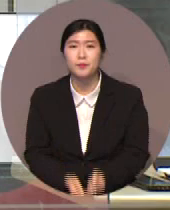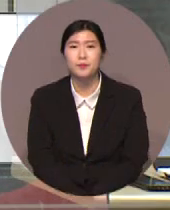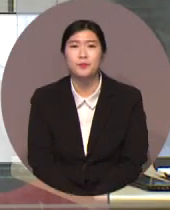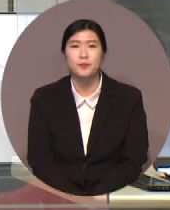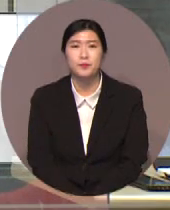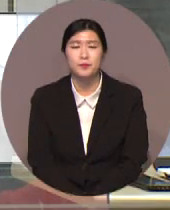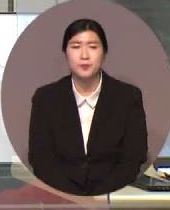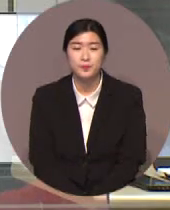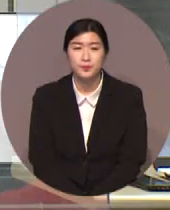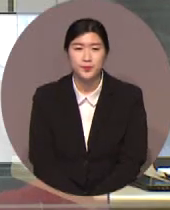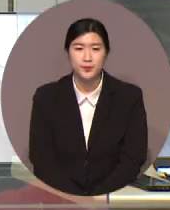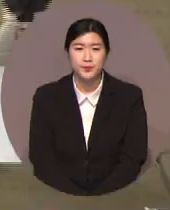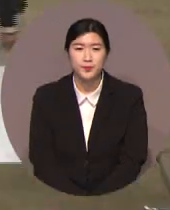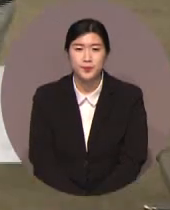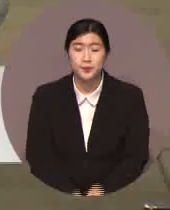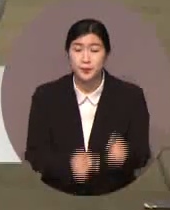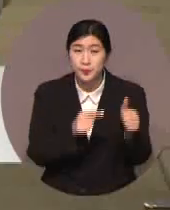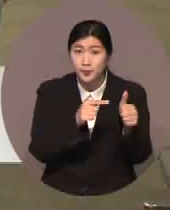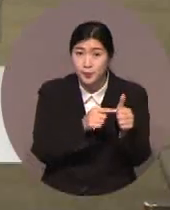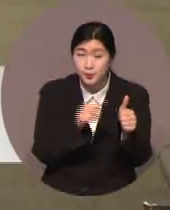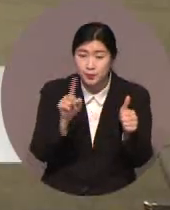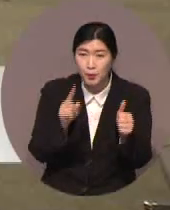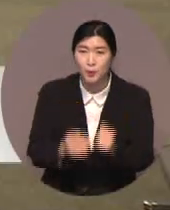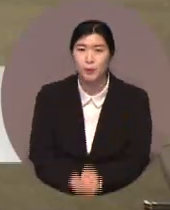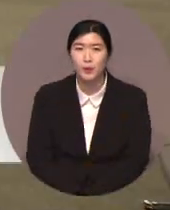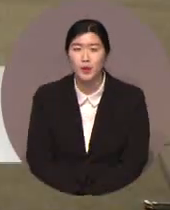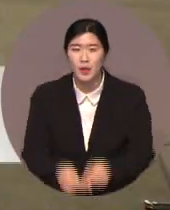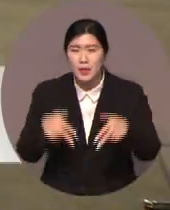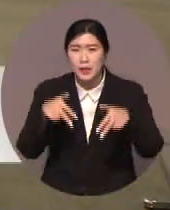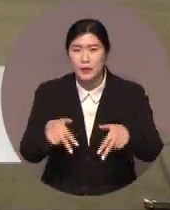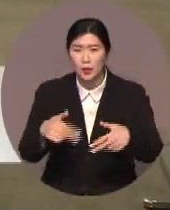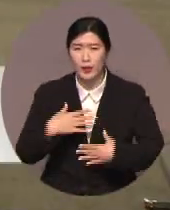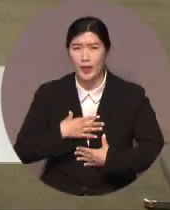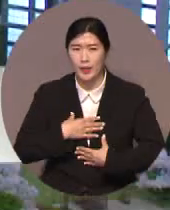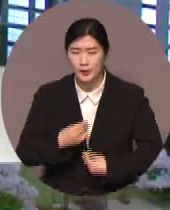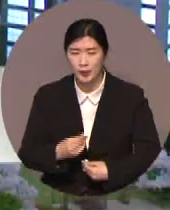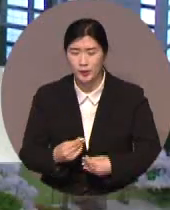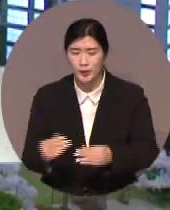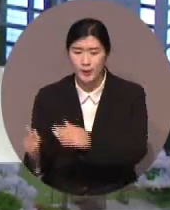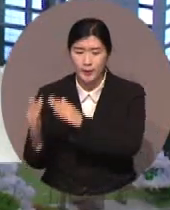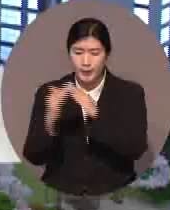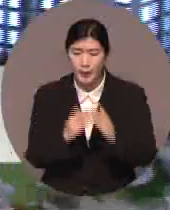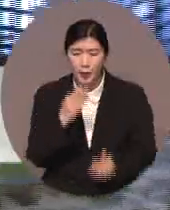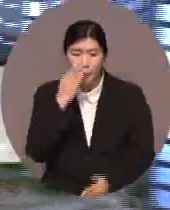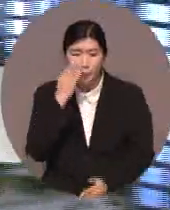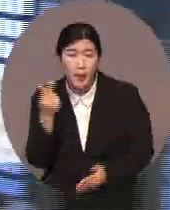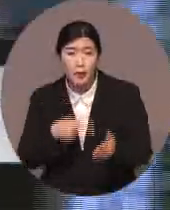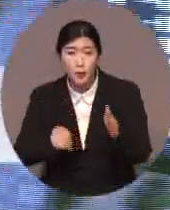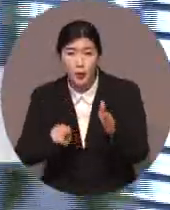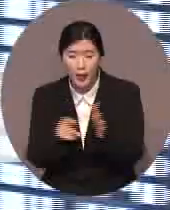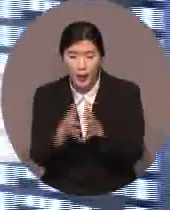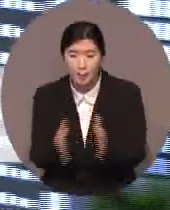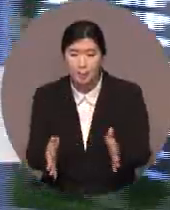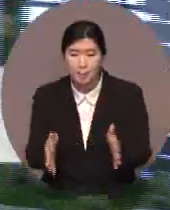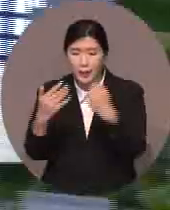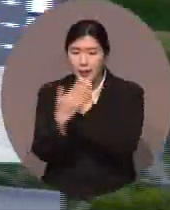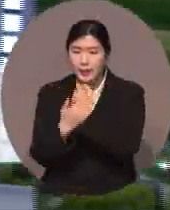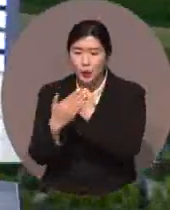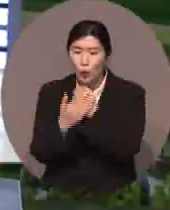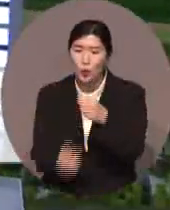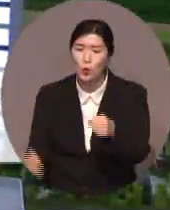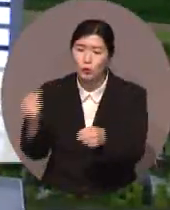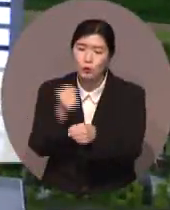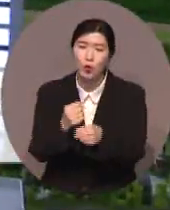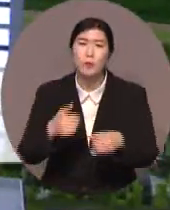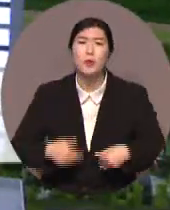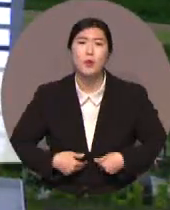알려졌습니다이 시작은 공공기관 임직원들의 안정적인 정착을 위해 아파트 특별공급을 재개할